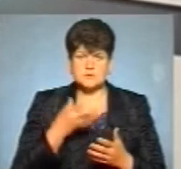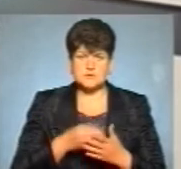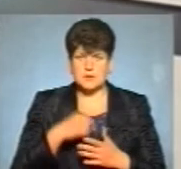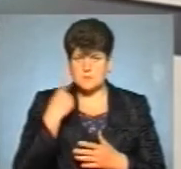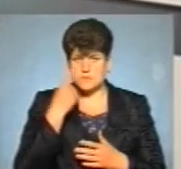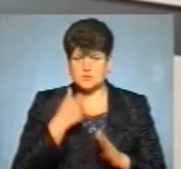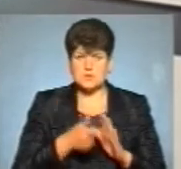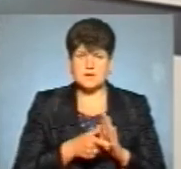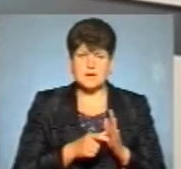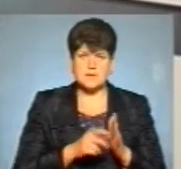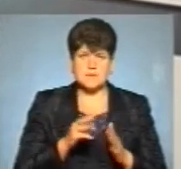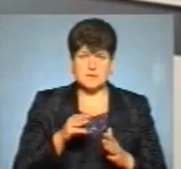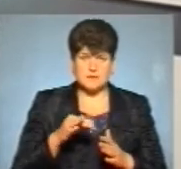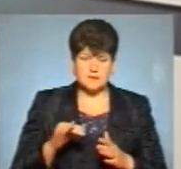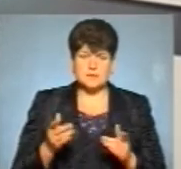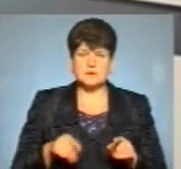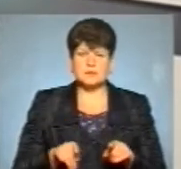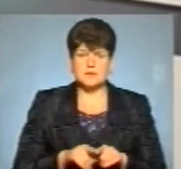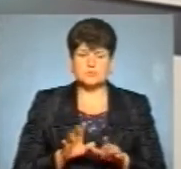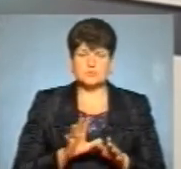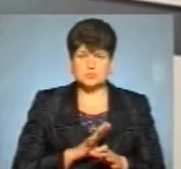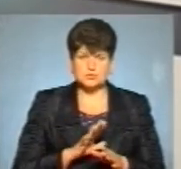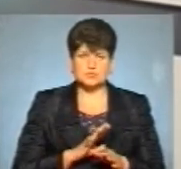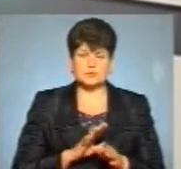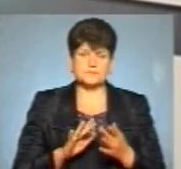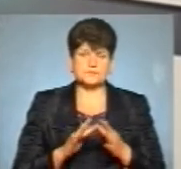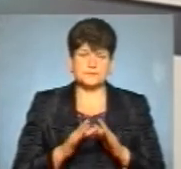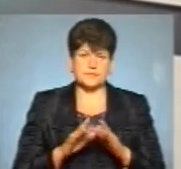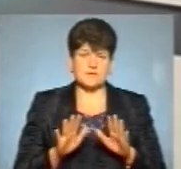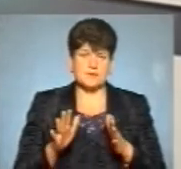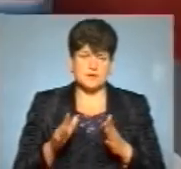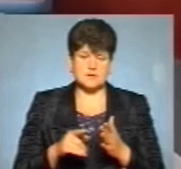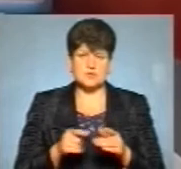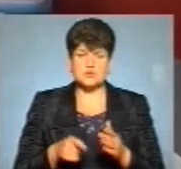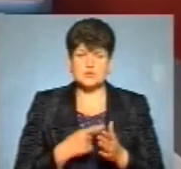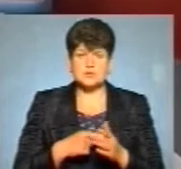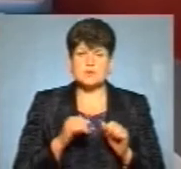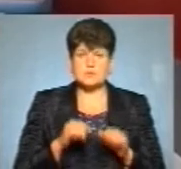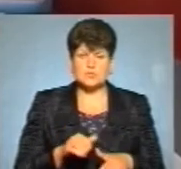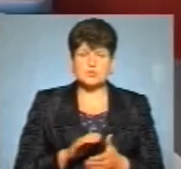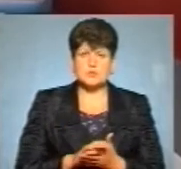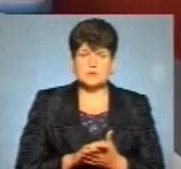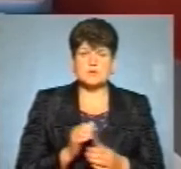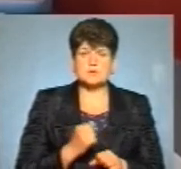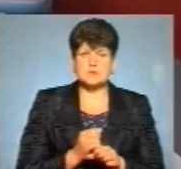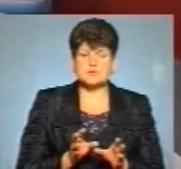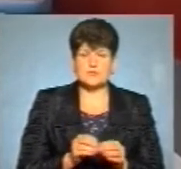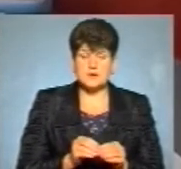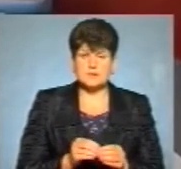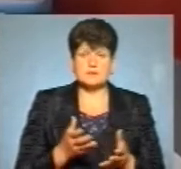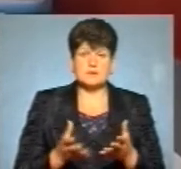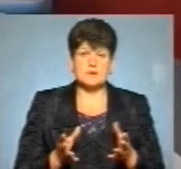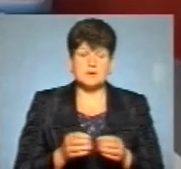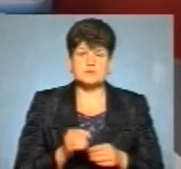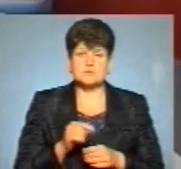персональні кабінети, де також будуть електронні варіанти зошитів, і вони з ними можуть ознайомлюватися і працювати. Але разом з тим